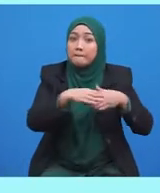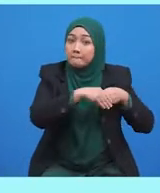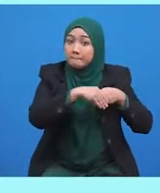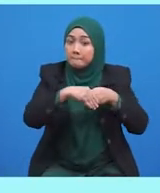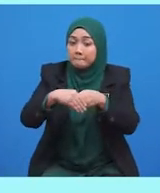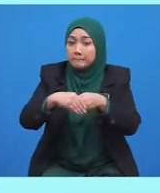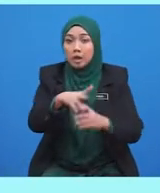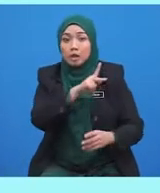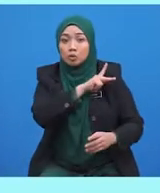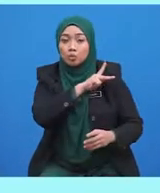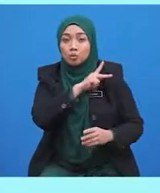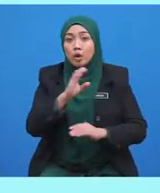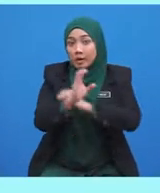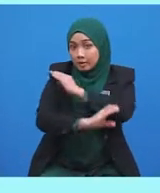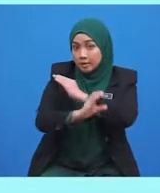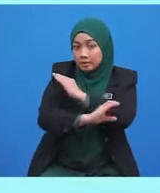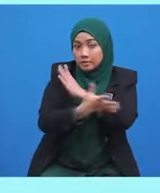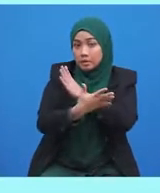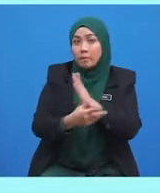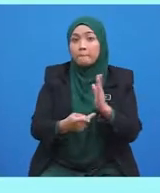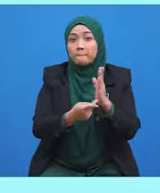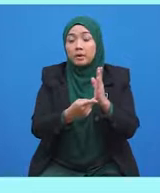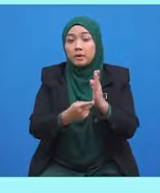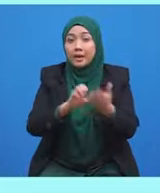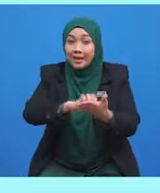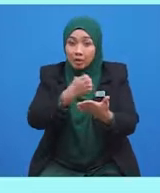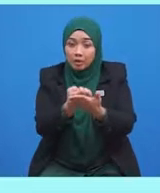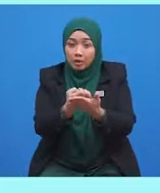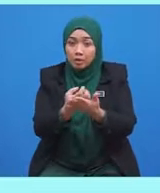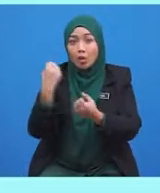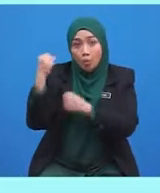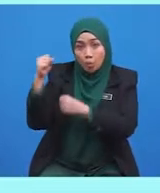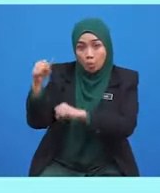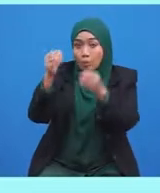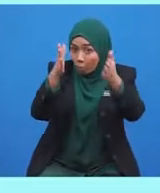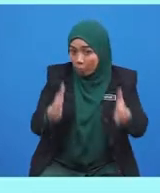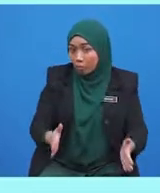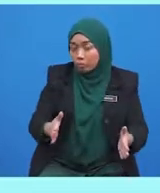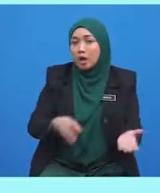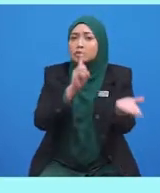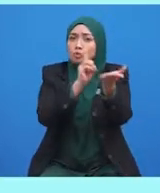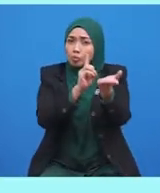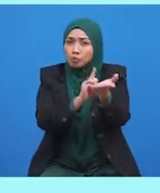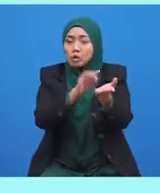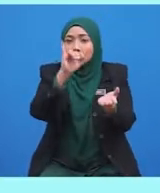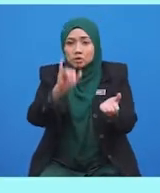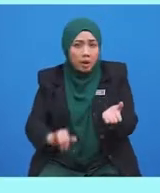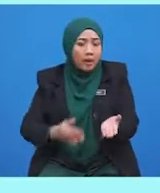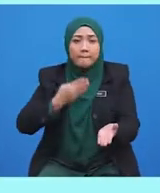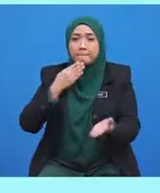negara, pakar ekonomi, jago sukan atau doktor yang